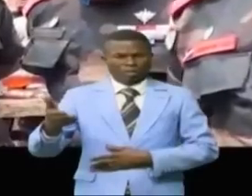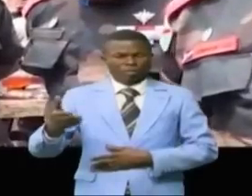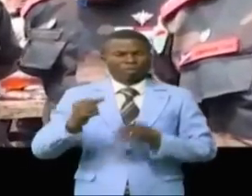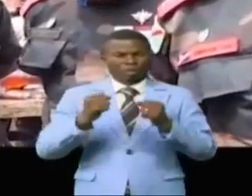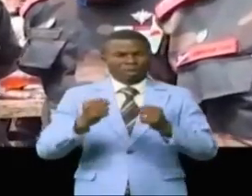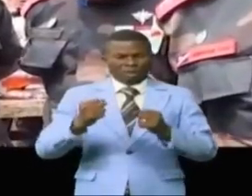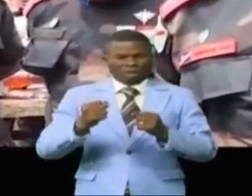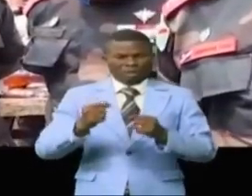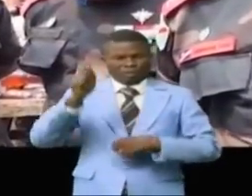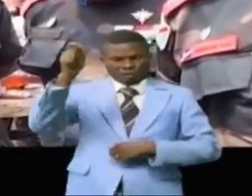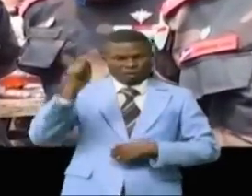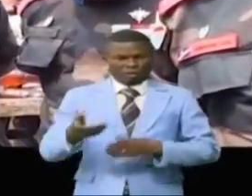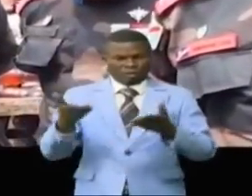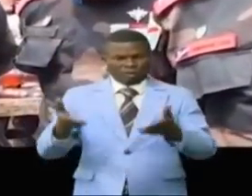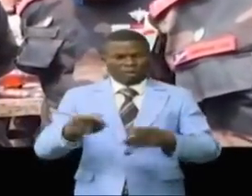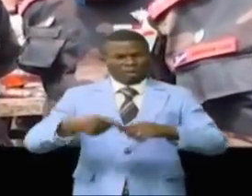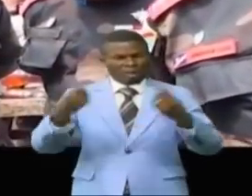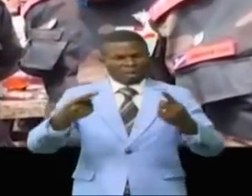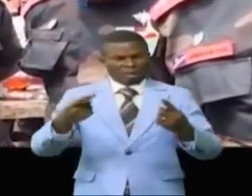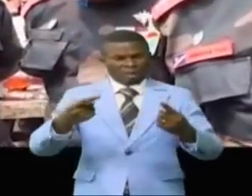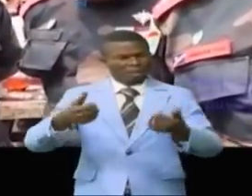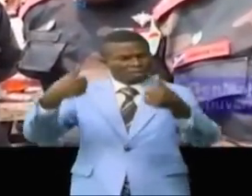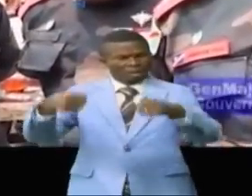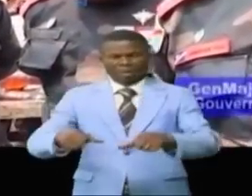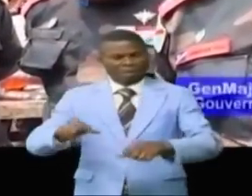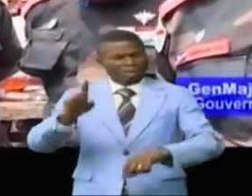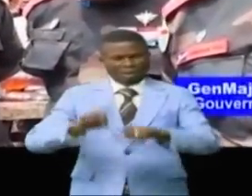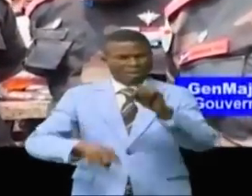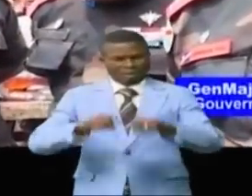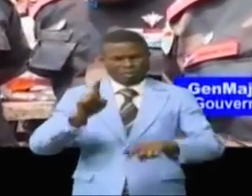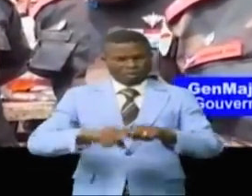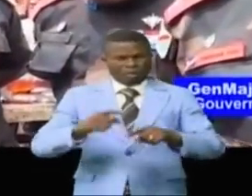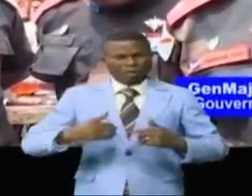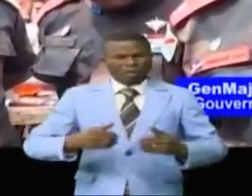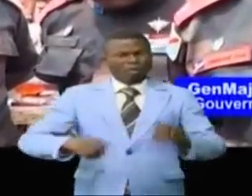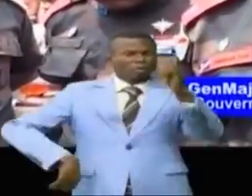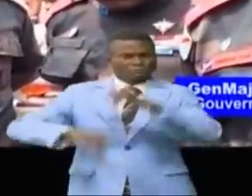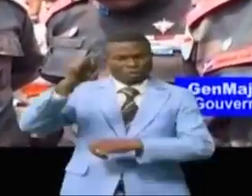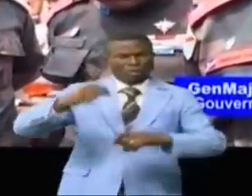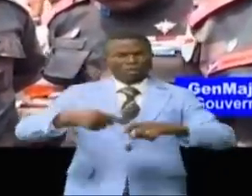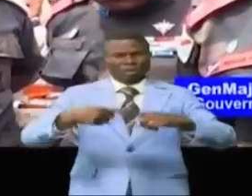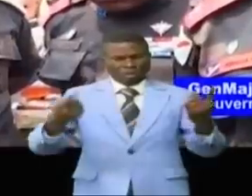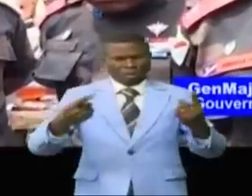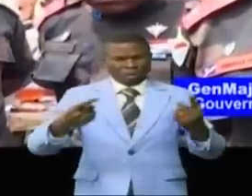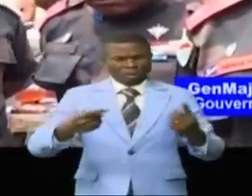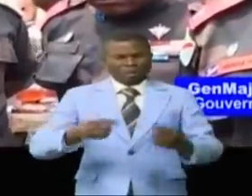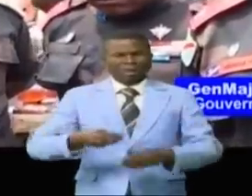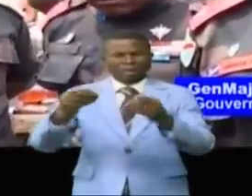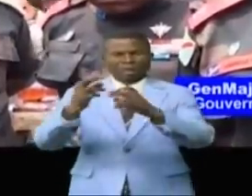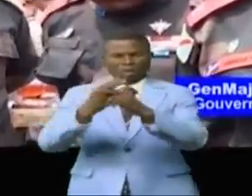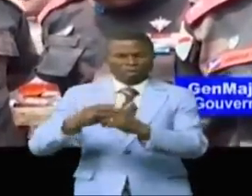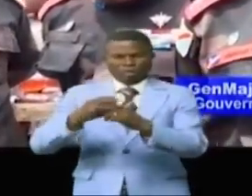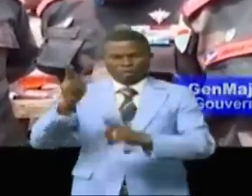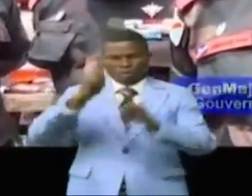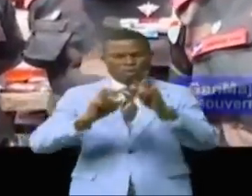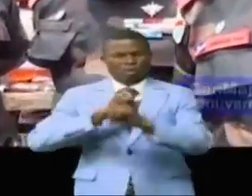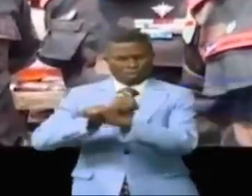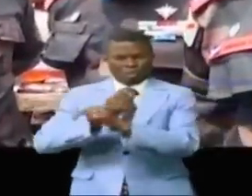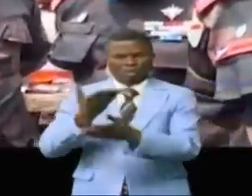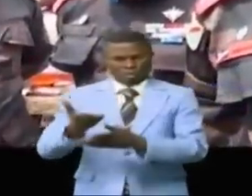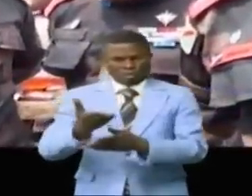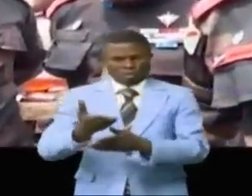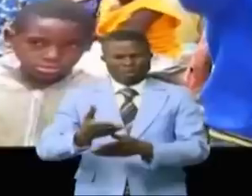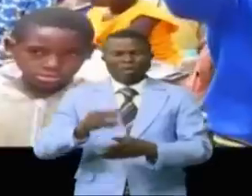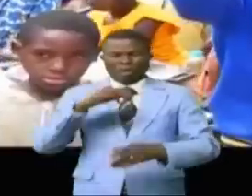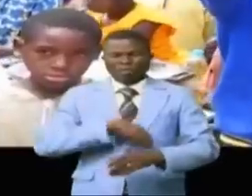force loyaliste est là, c'est que l'ennemi ne va pas rester là-bas. Nous allons pousser l'ennemi pour sécuriser notre population parce que c'est l'une